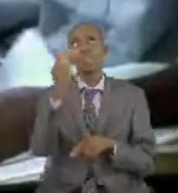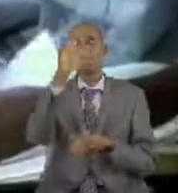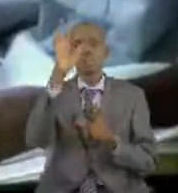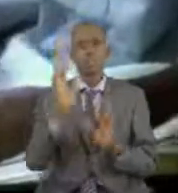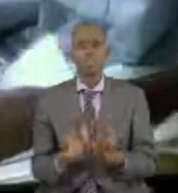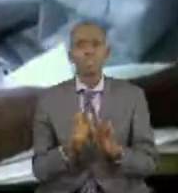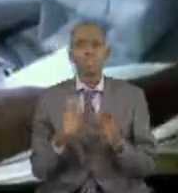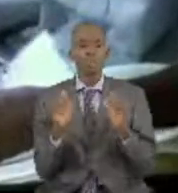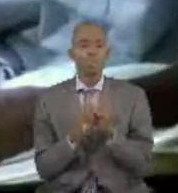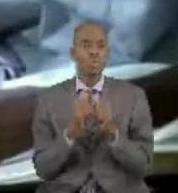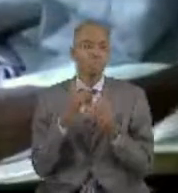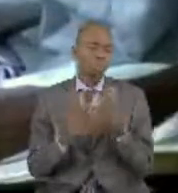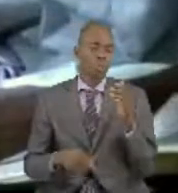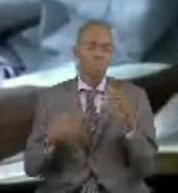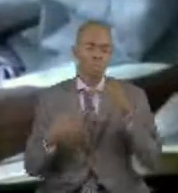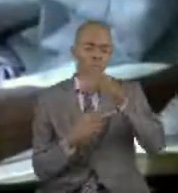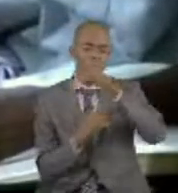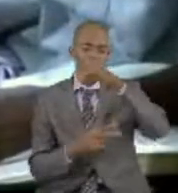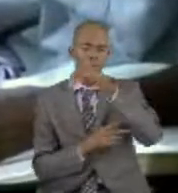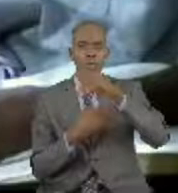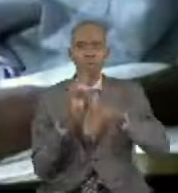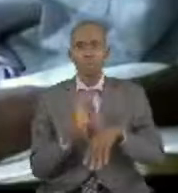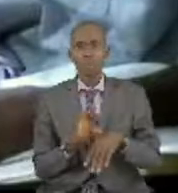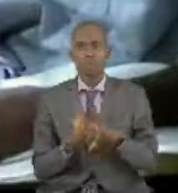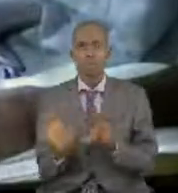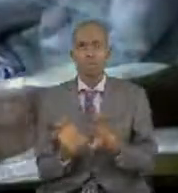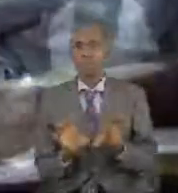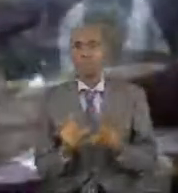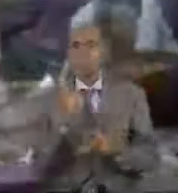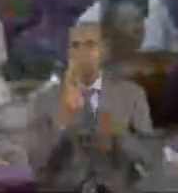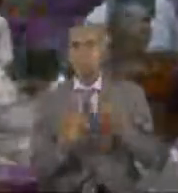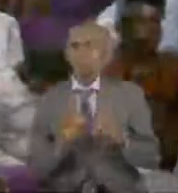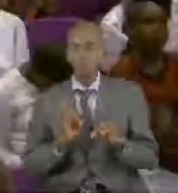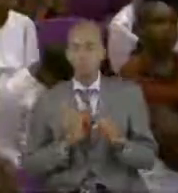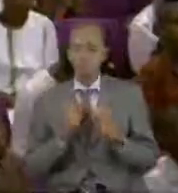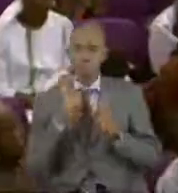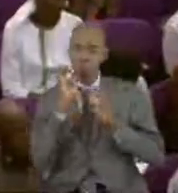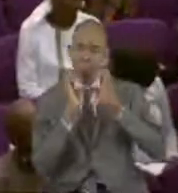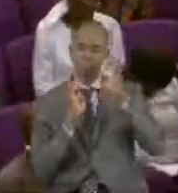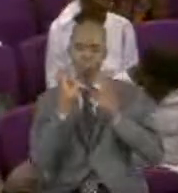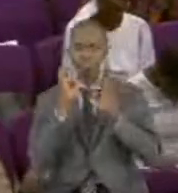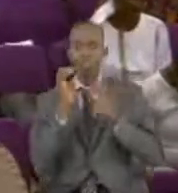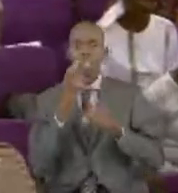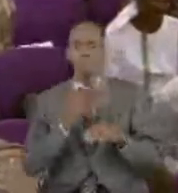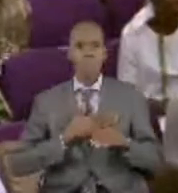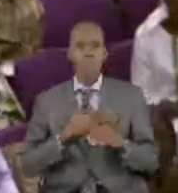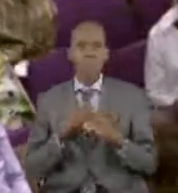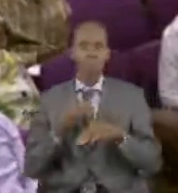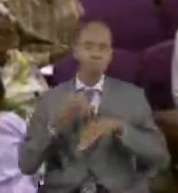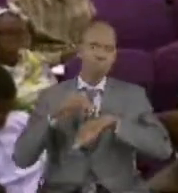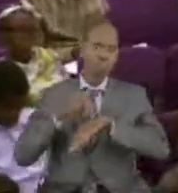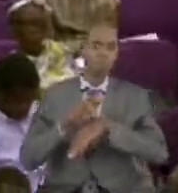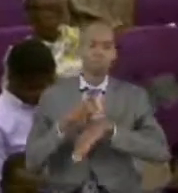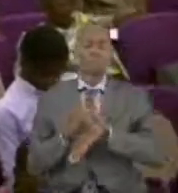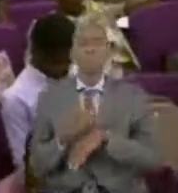avec ce que les piliers de l'église font. Si je mesure, si j'évalue, je jauge le